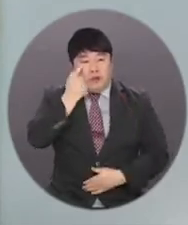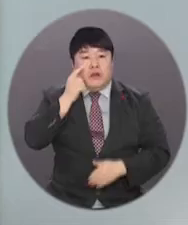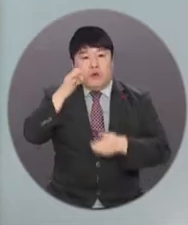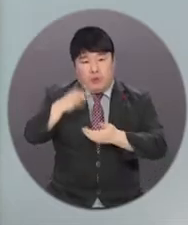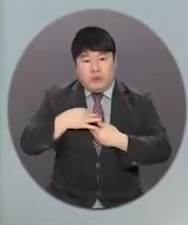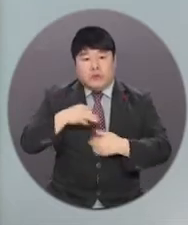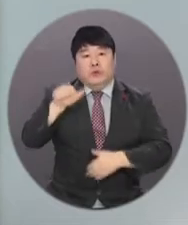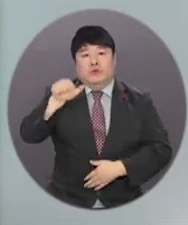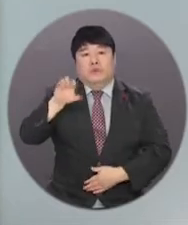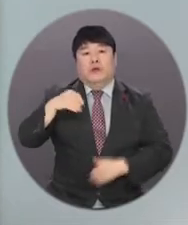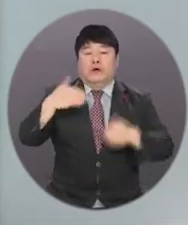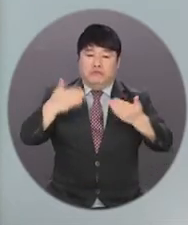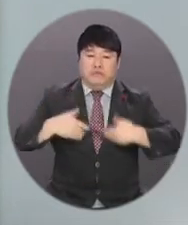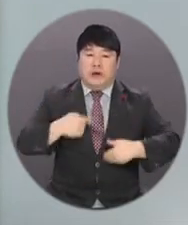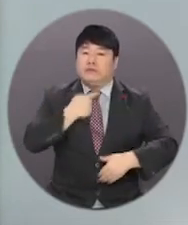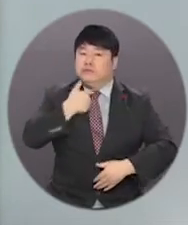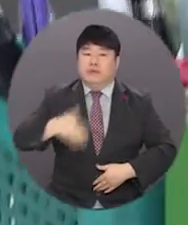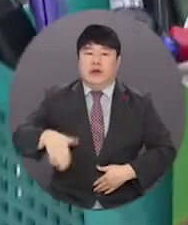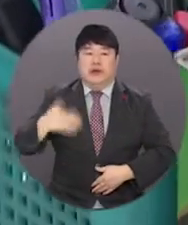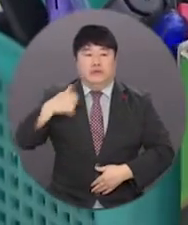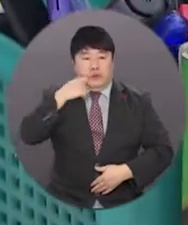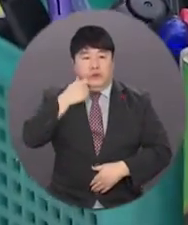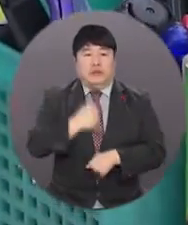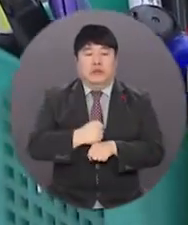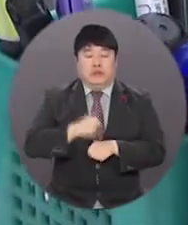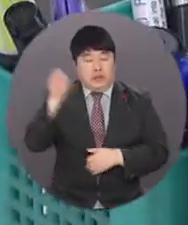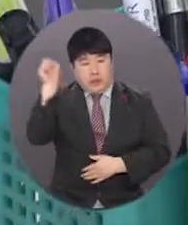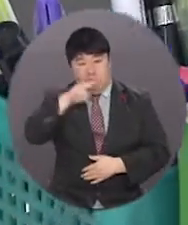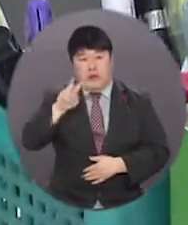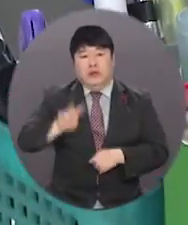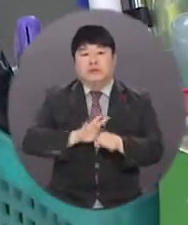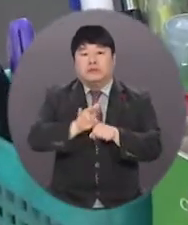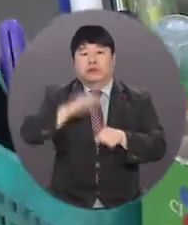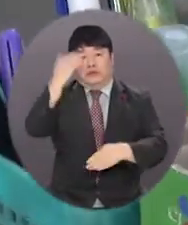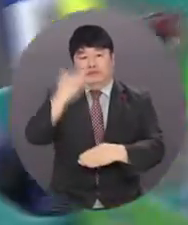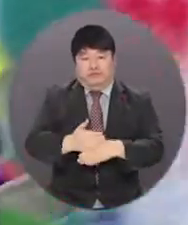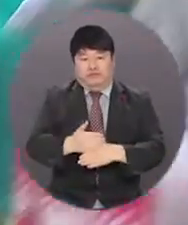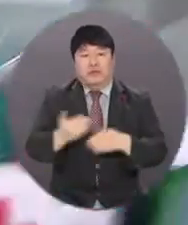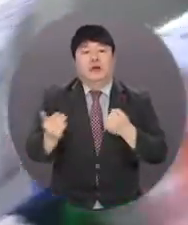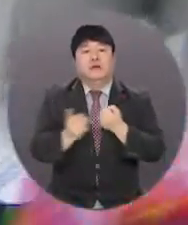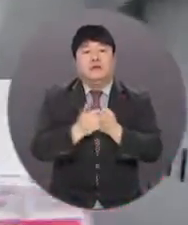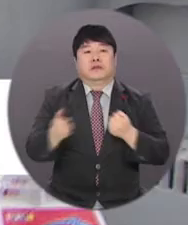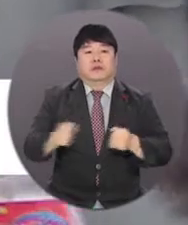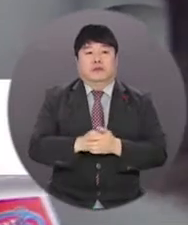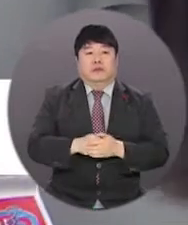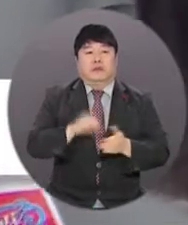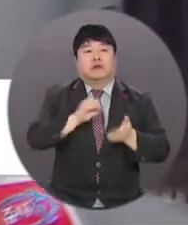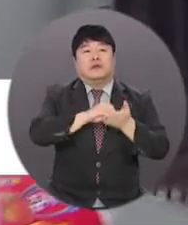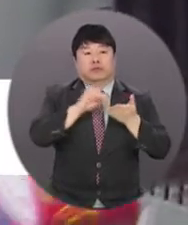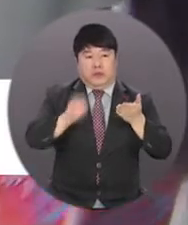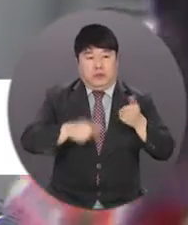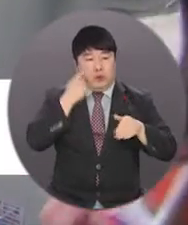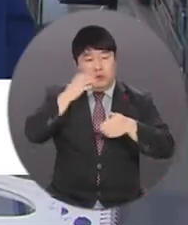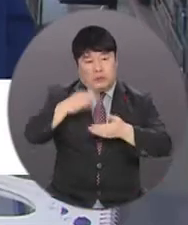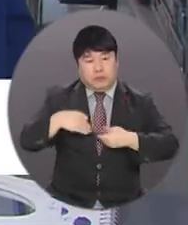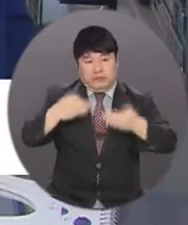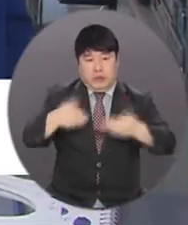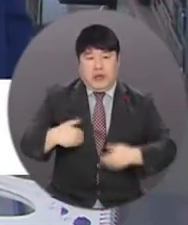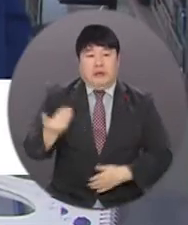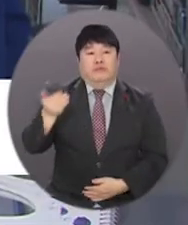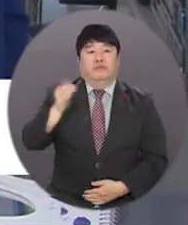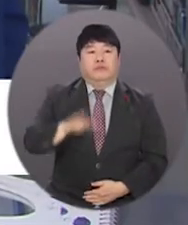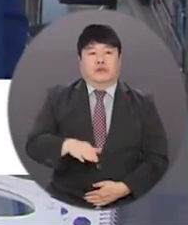급여 50만 원을 받지 못했습니다. 갑작스럽게 편의점이 문을 닫았기 때문입니다. 그만두고 월급을 받아야